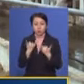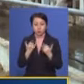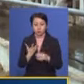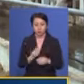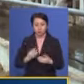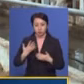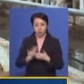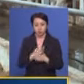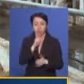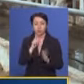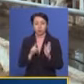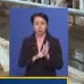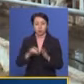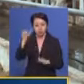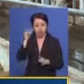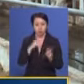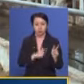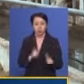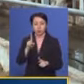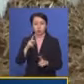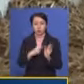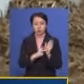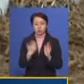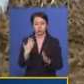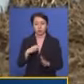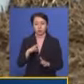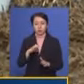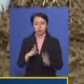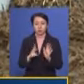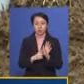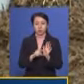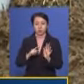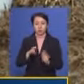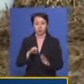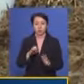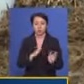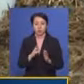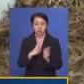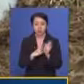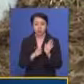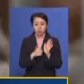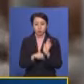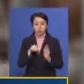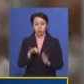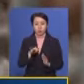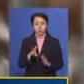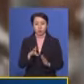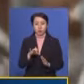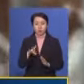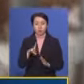день для успешной зимовки скота заготовлено 751,8 тысяч тонн сена и 960